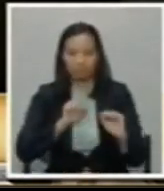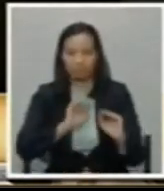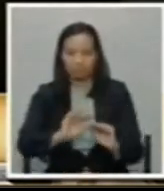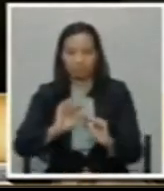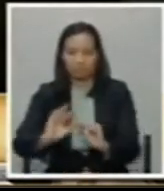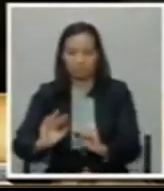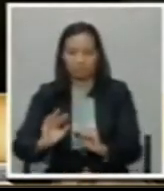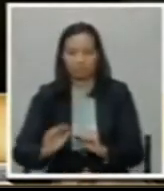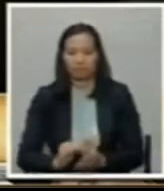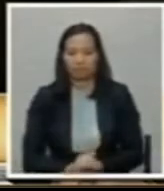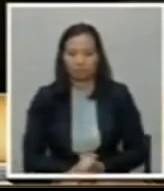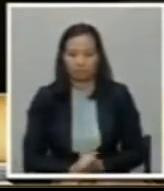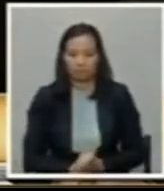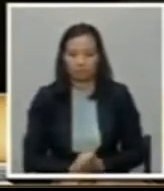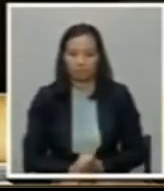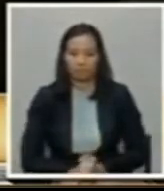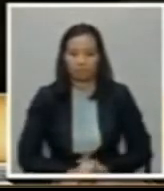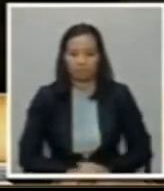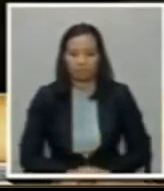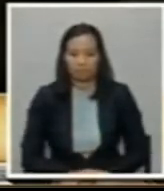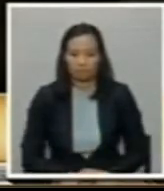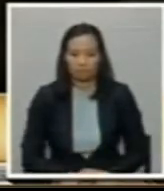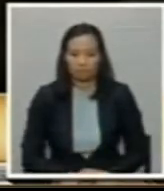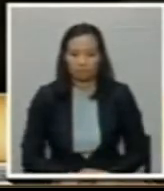ไปอย่างท่านนะครับว่า